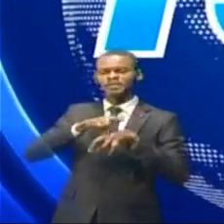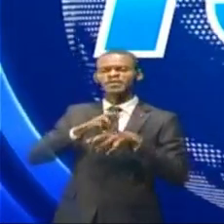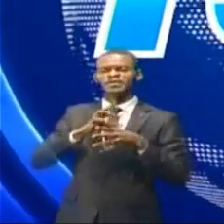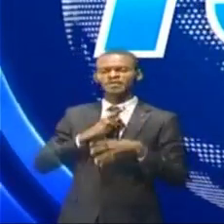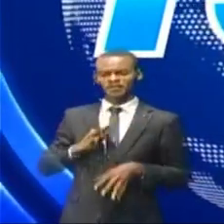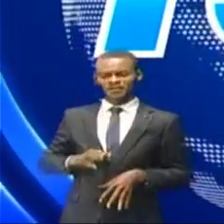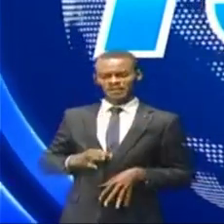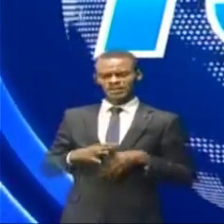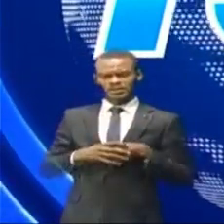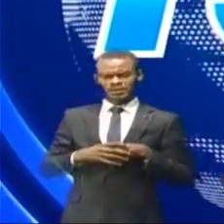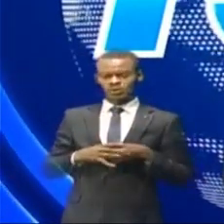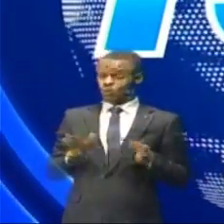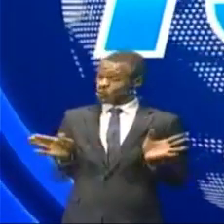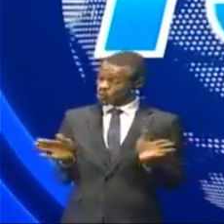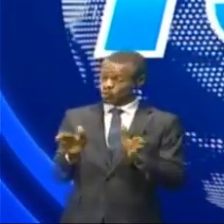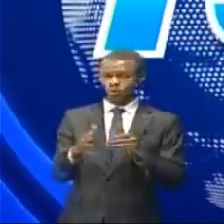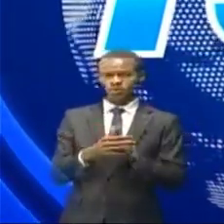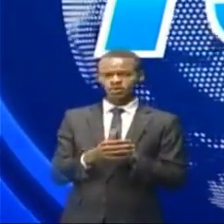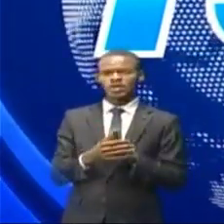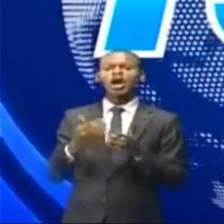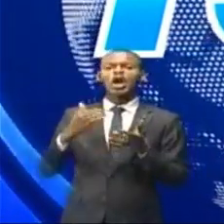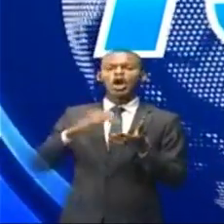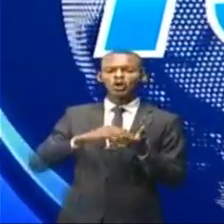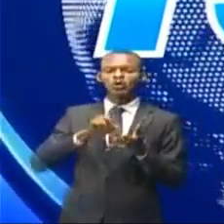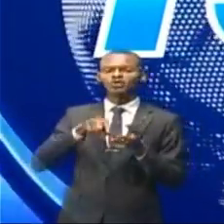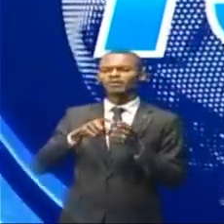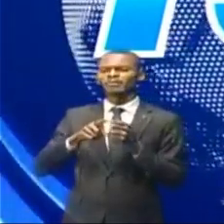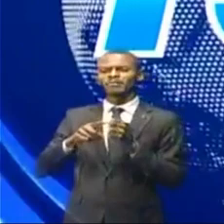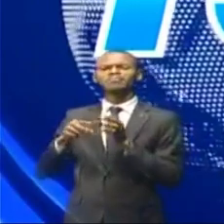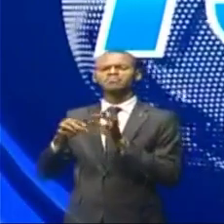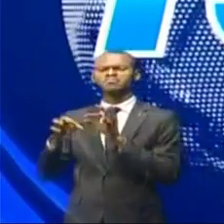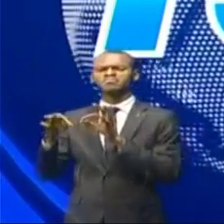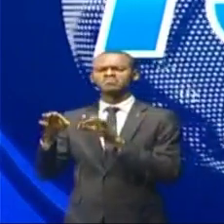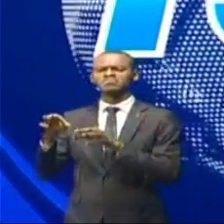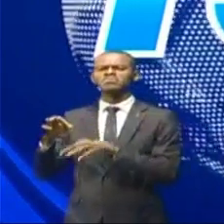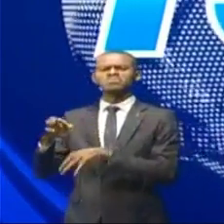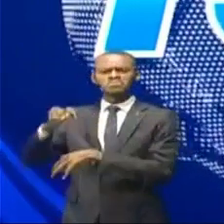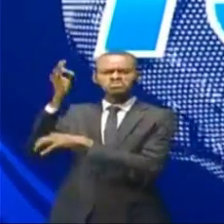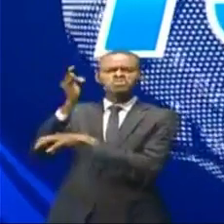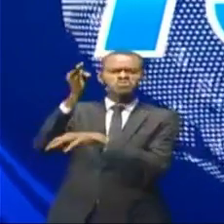Ils sont également appelés à prêcher porte par porte, maison par maison,